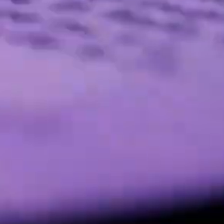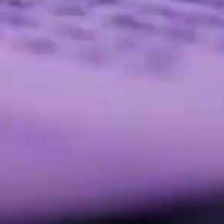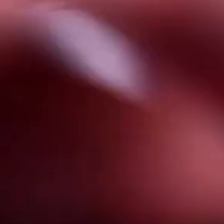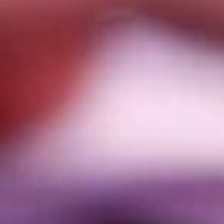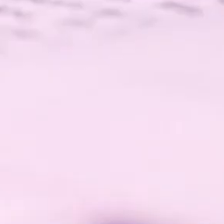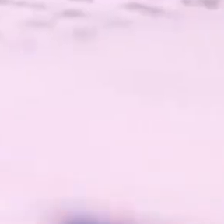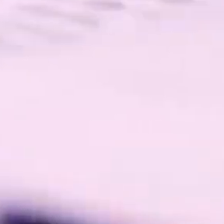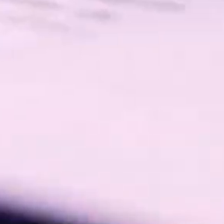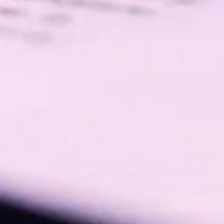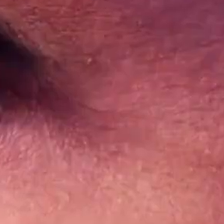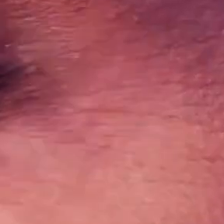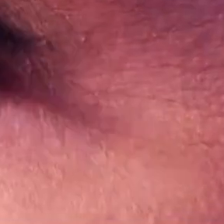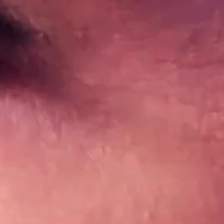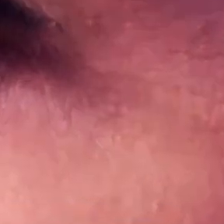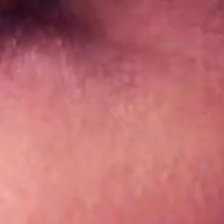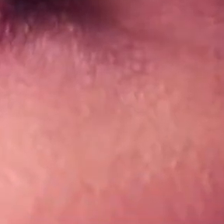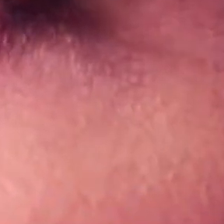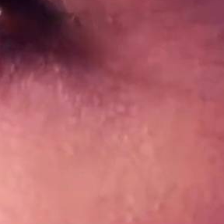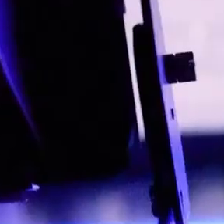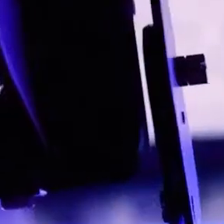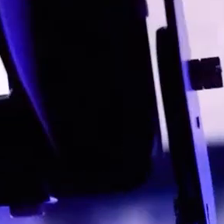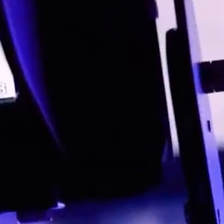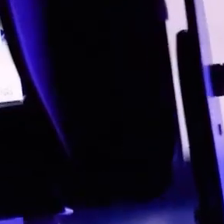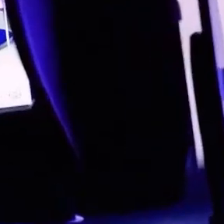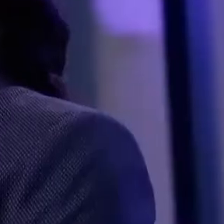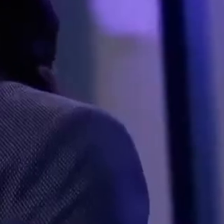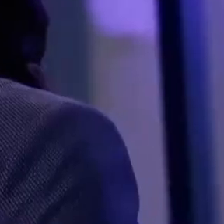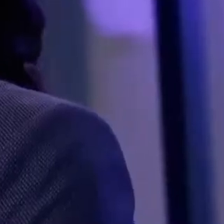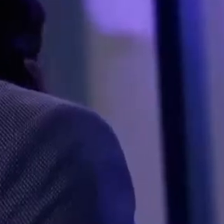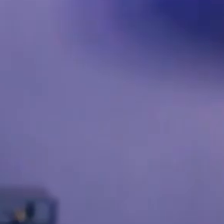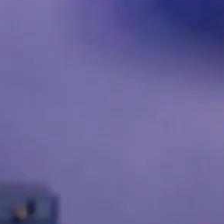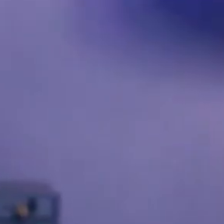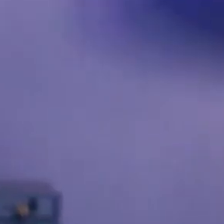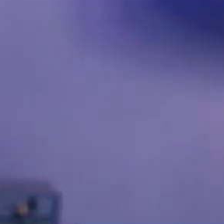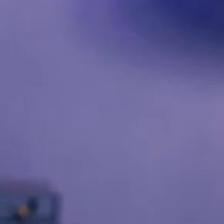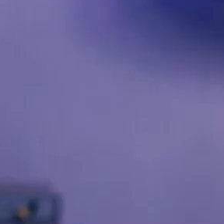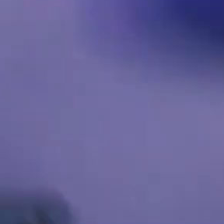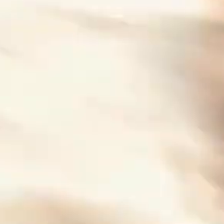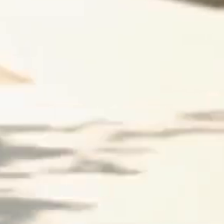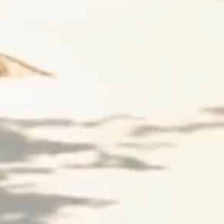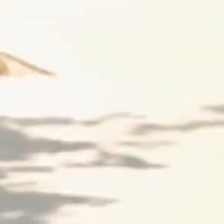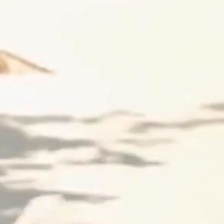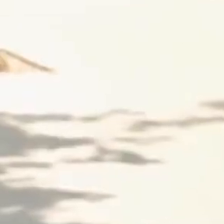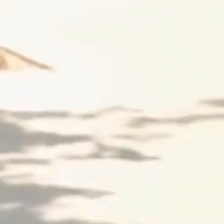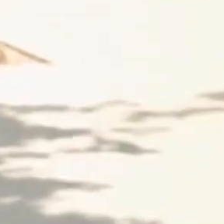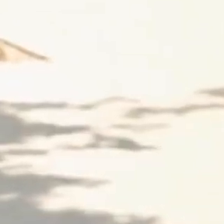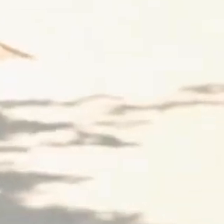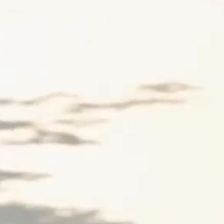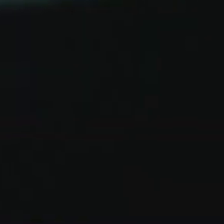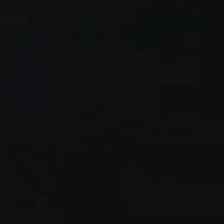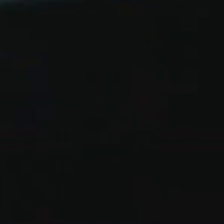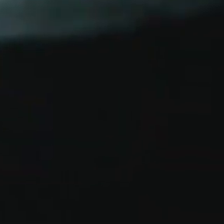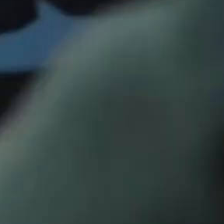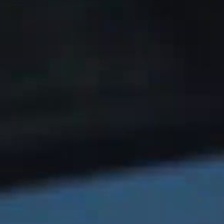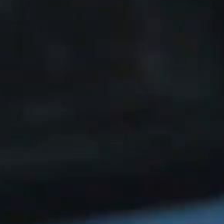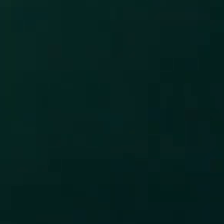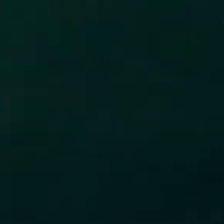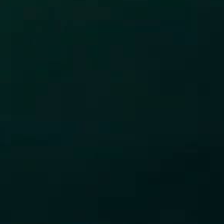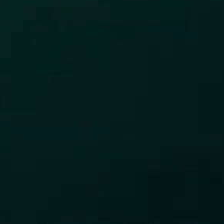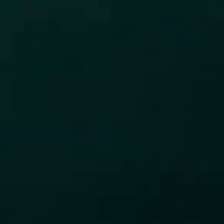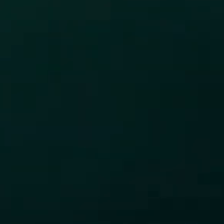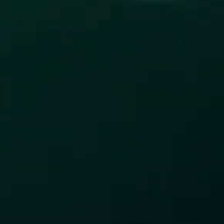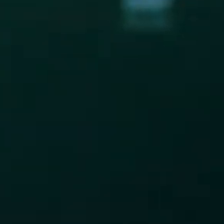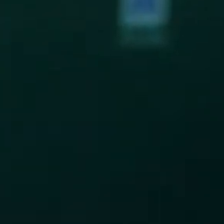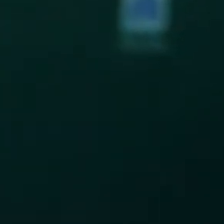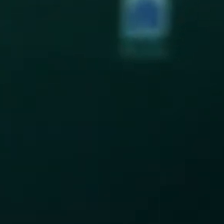de start agendă informaționale la știrile amiezii de la ora 1200 transmisiune în direct evenimente care